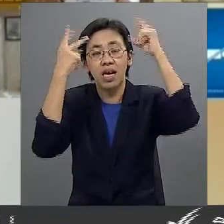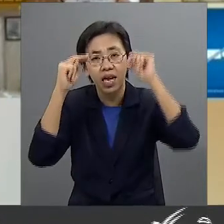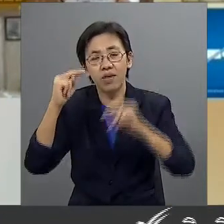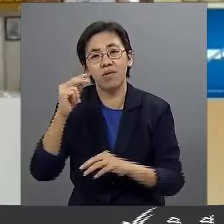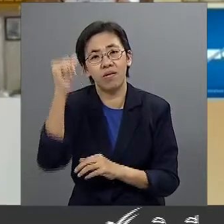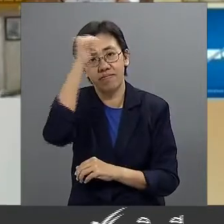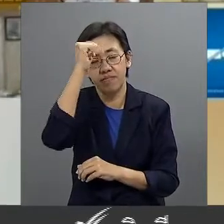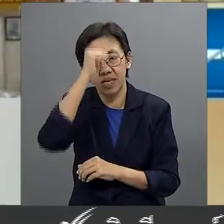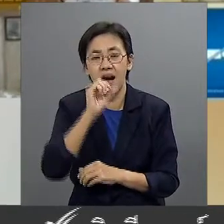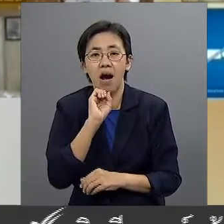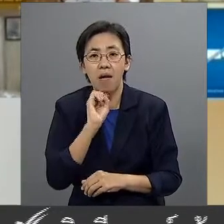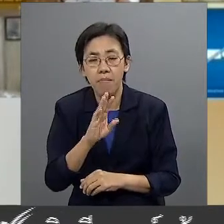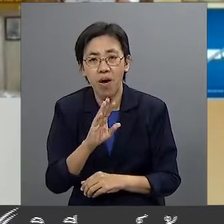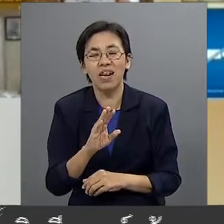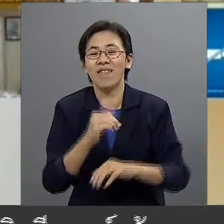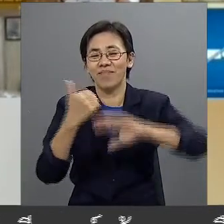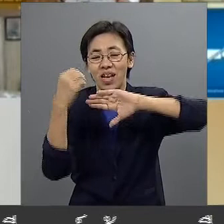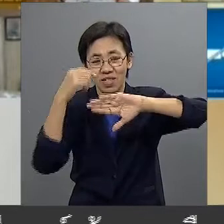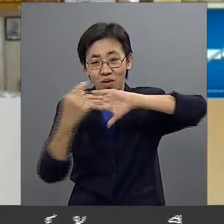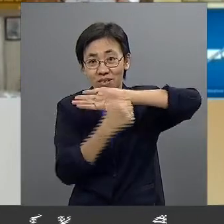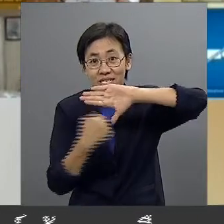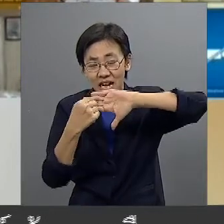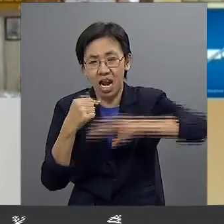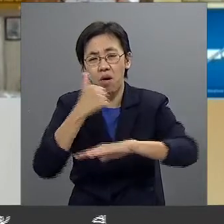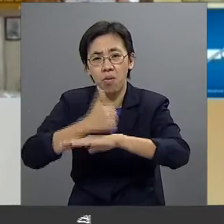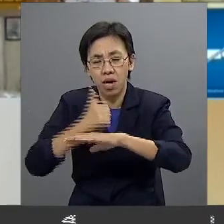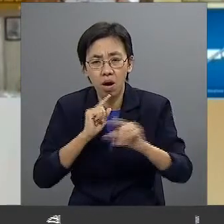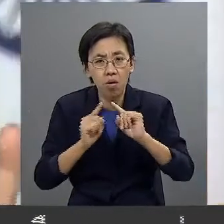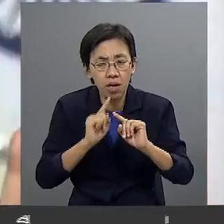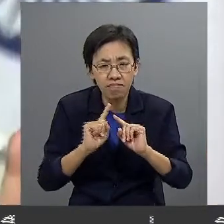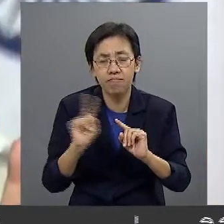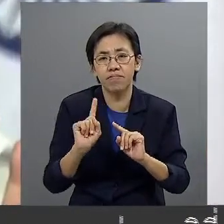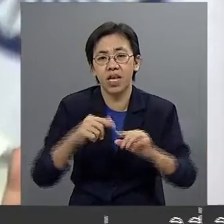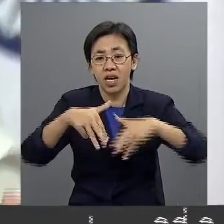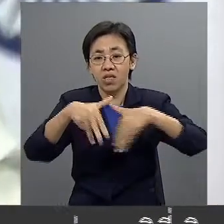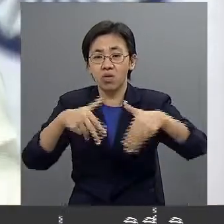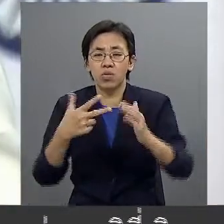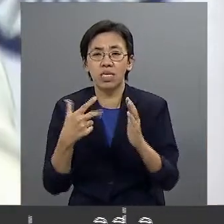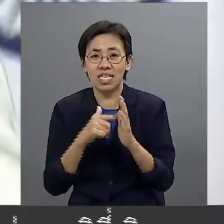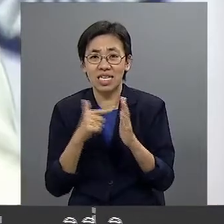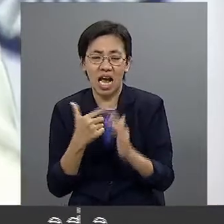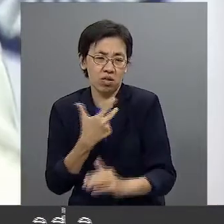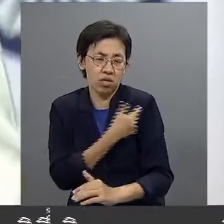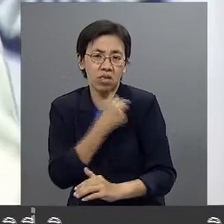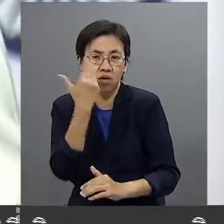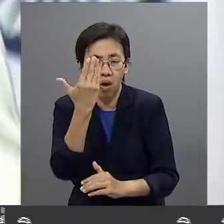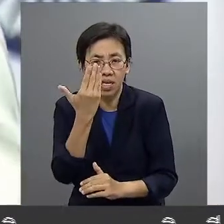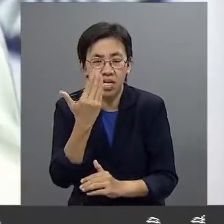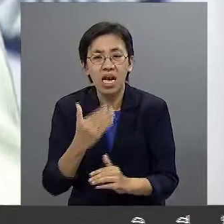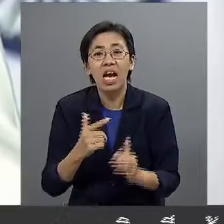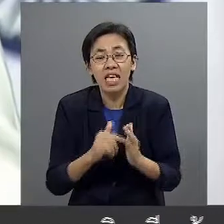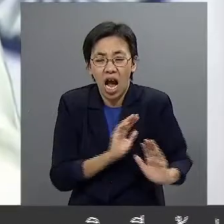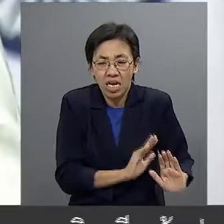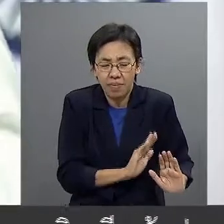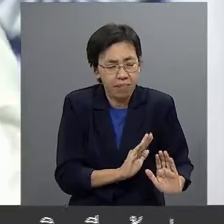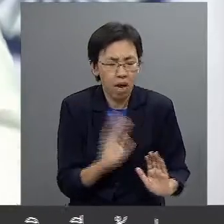มุขมนตรีทั่วประเทศว่าจะต้องให้ความสำคัญกับการฉีดวัคซีนเป็นอันดับแรกจะไม่มีการจัดตุลย์วัคซีนไว้ที่รัฐใดรัฐ